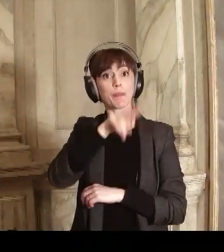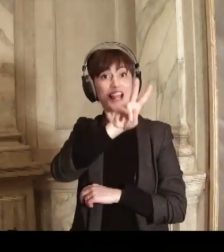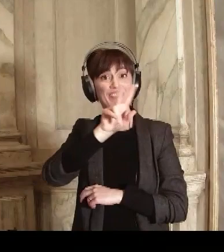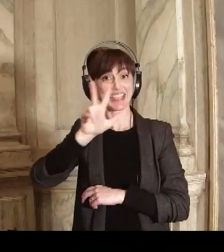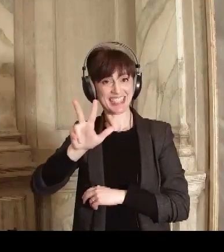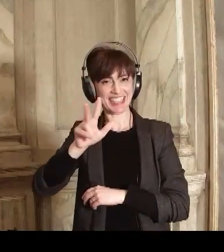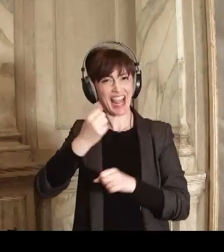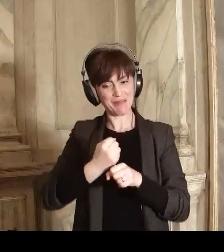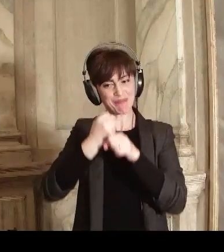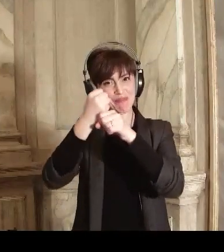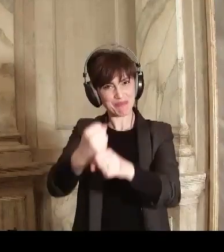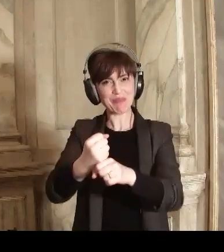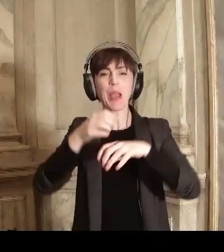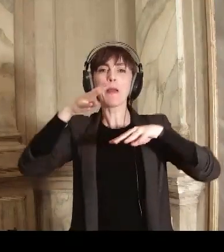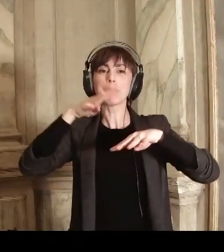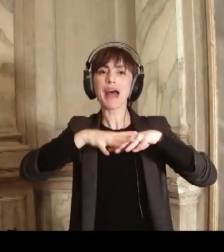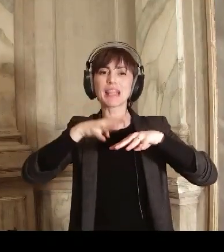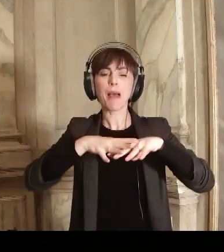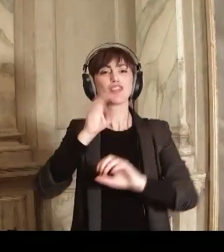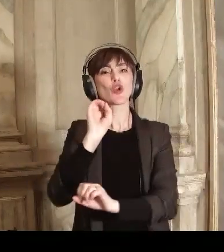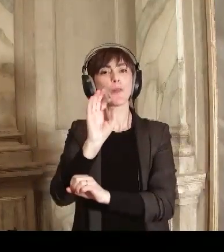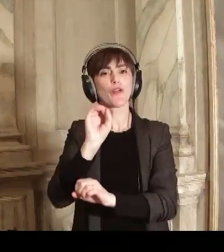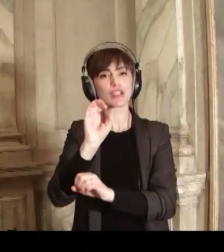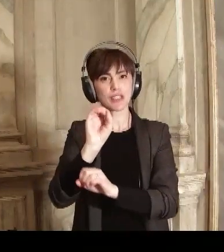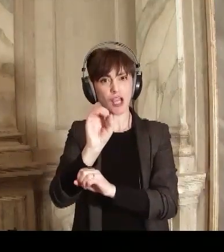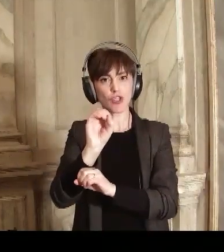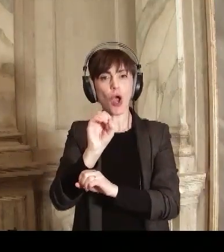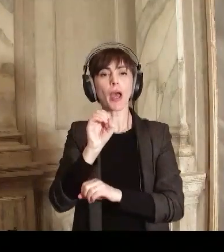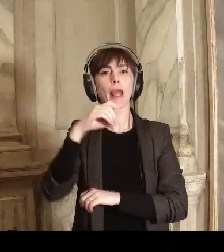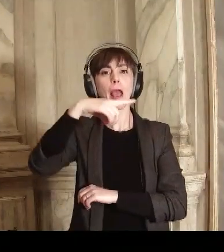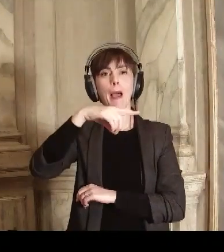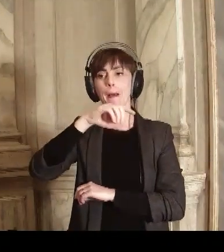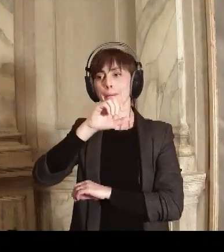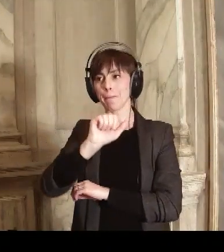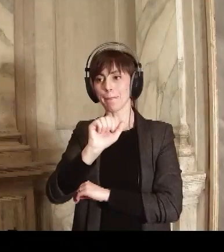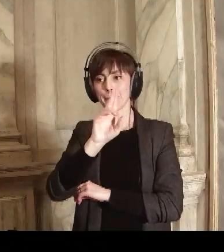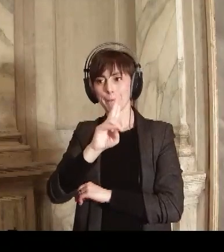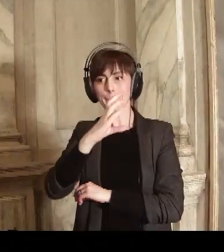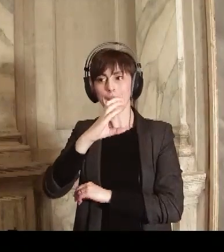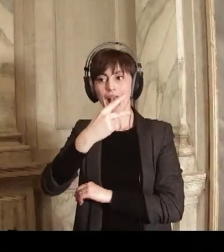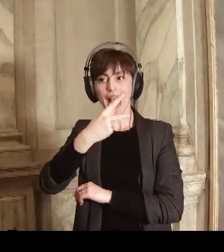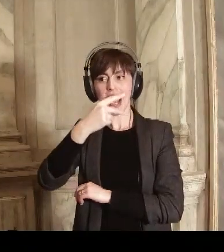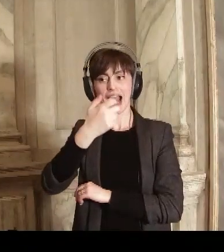programmatore, professore e performer statunitense Miller Pack, rinomato nel